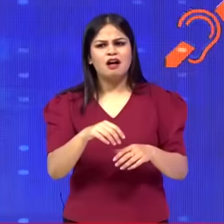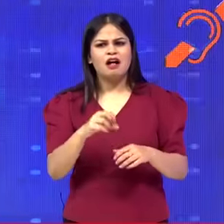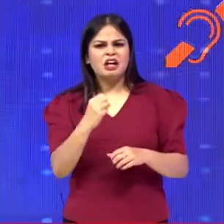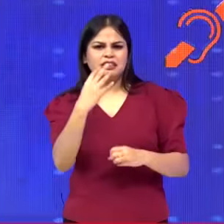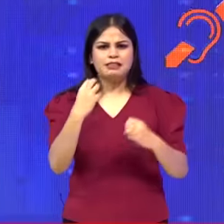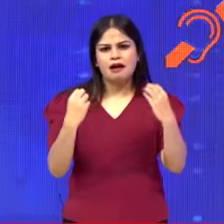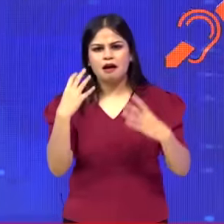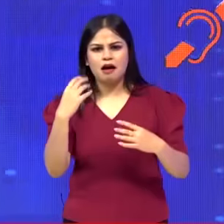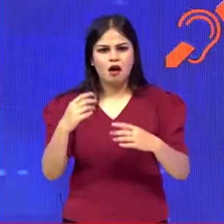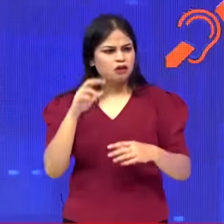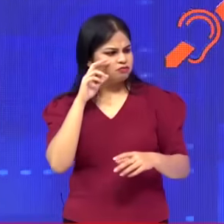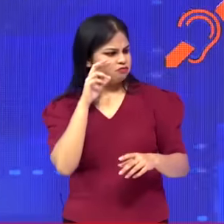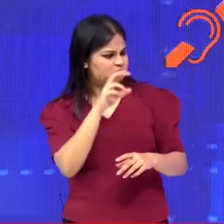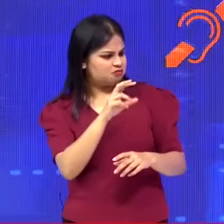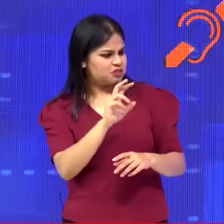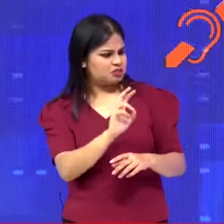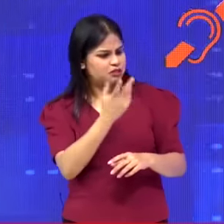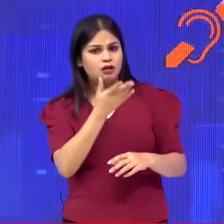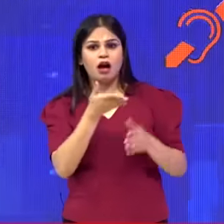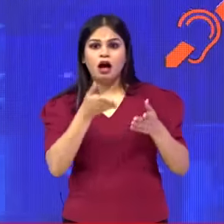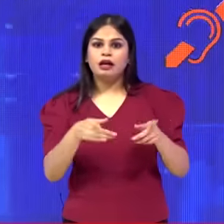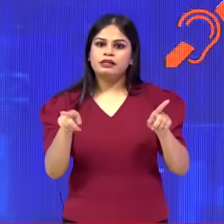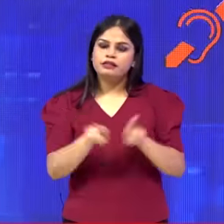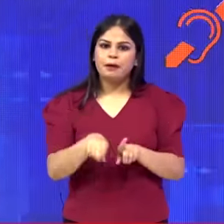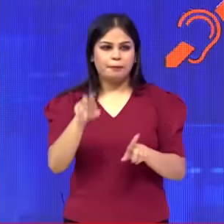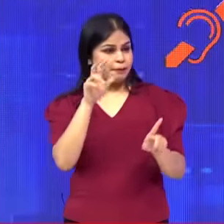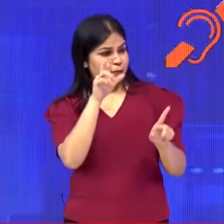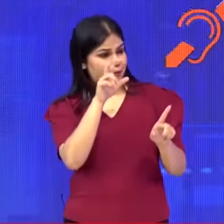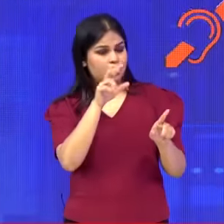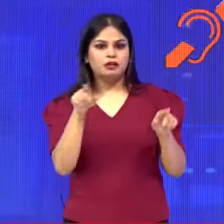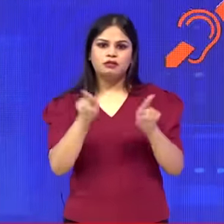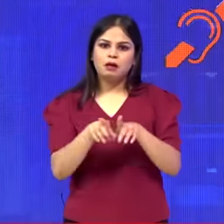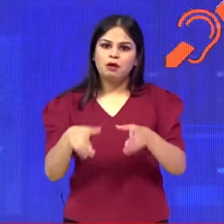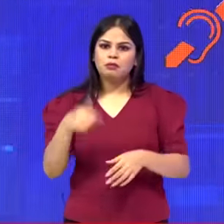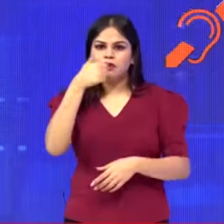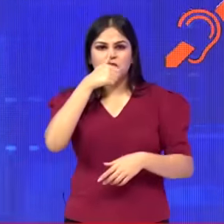यू जस्ट गिव दैट लुक ना ये लो हाँ वो आजकल लुक मुझ पे पड़ रहा है.